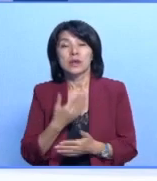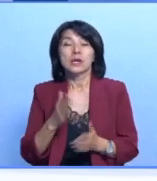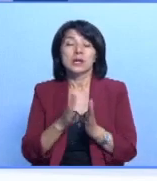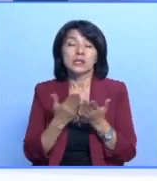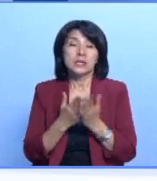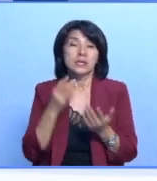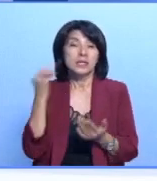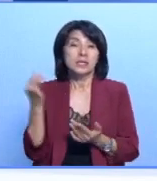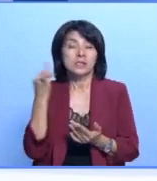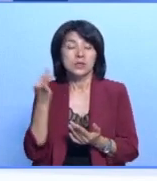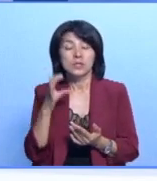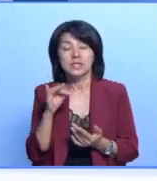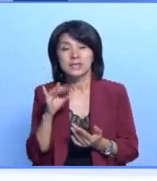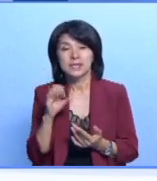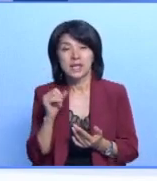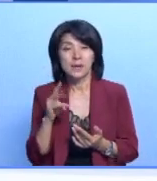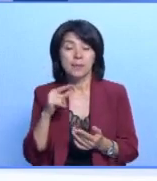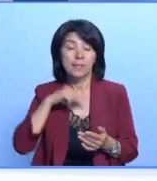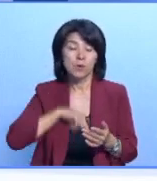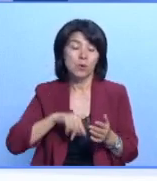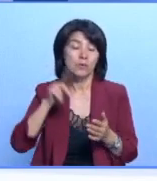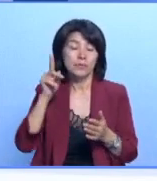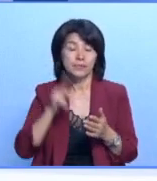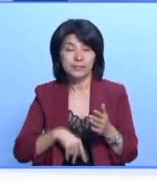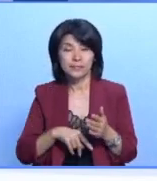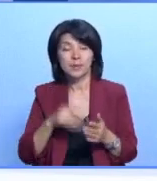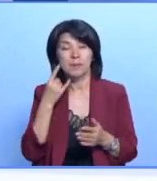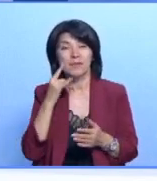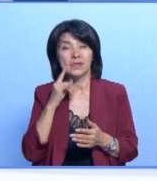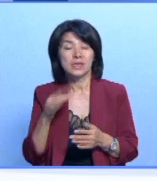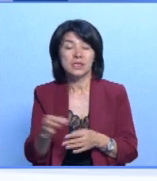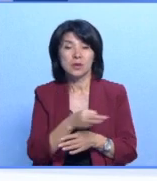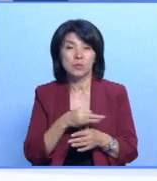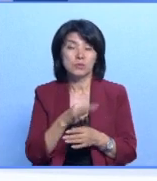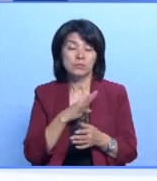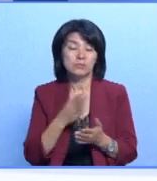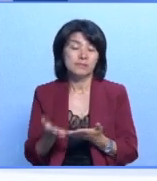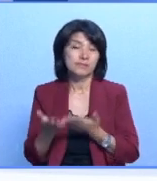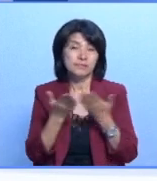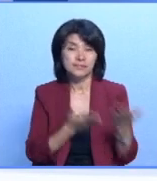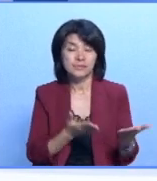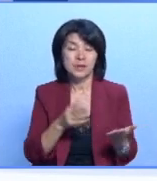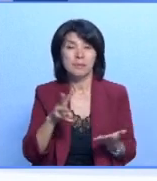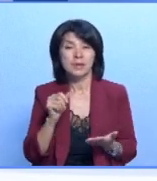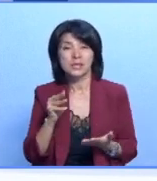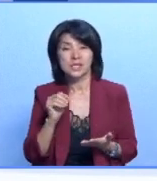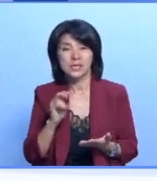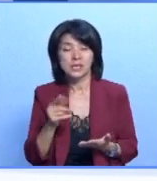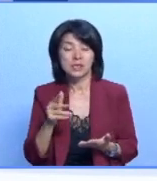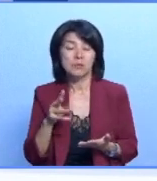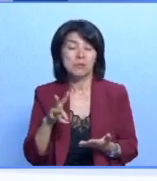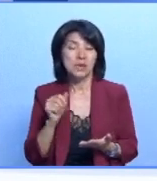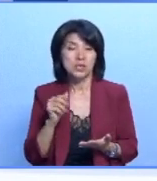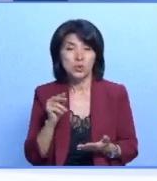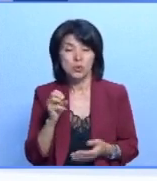Книга «История исламской духовности Павлодарской области» была представлена в Центральной мечети имени Машхуржусупа. Автор работы